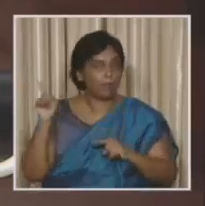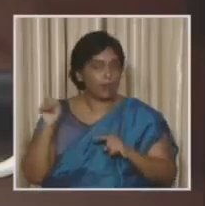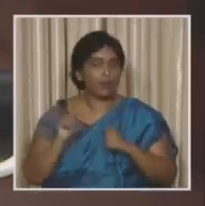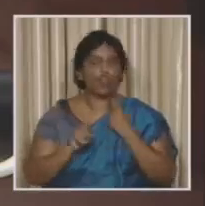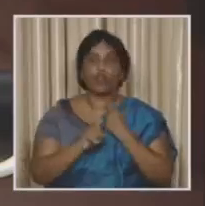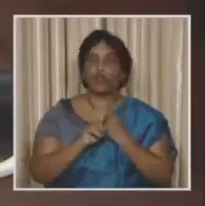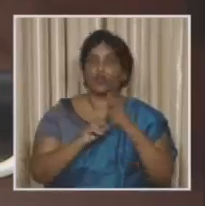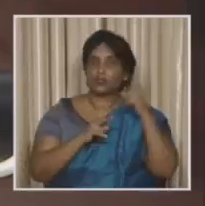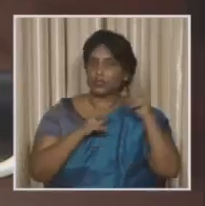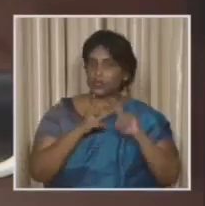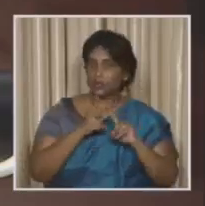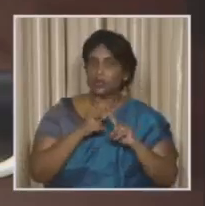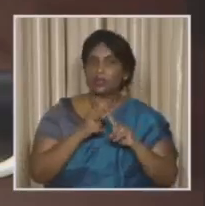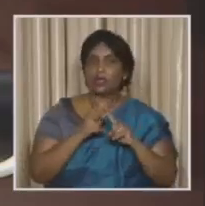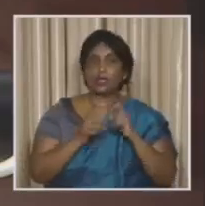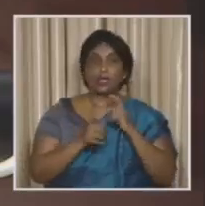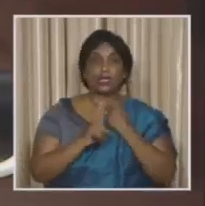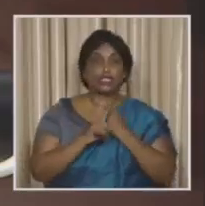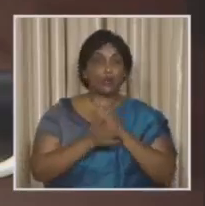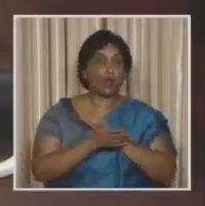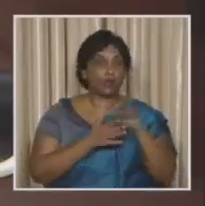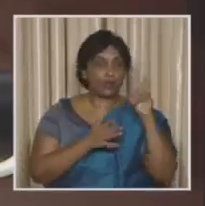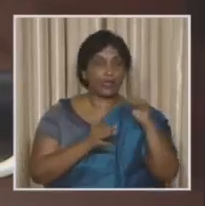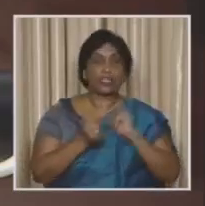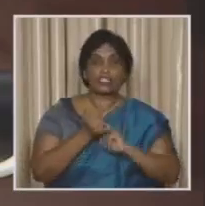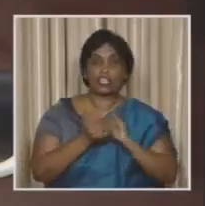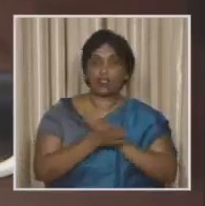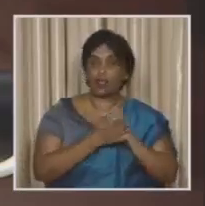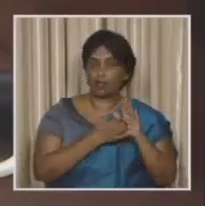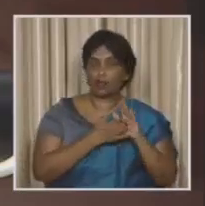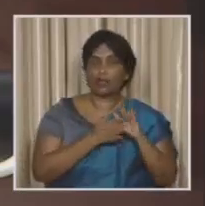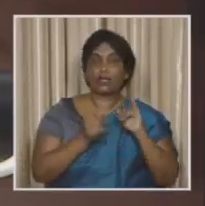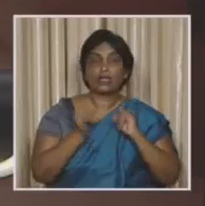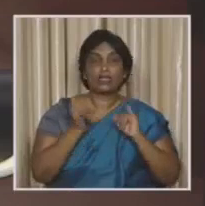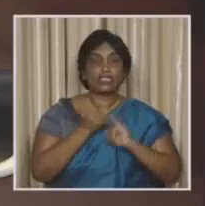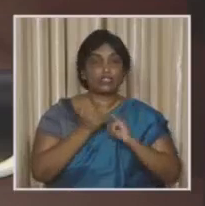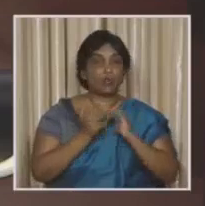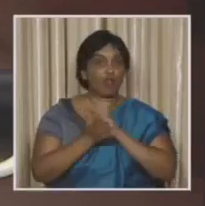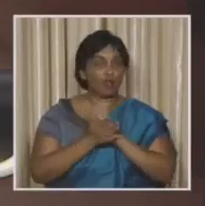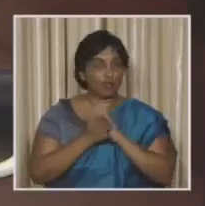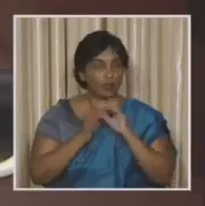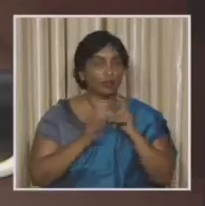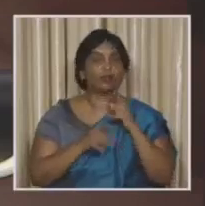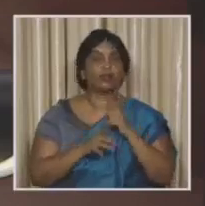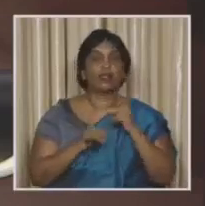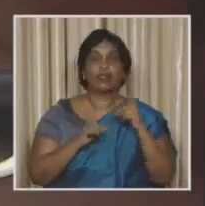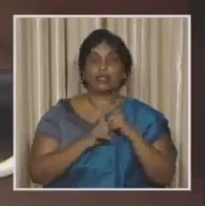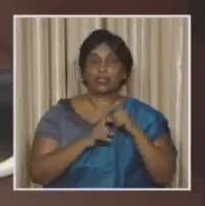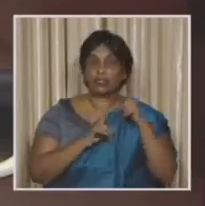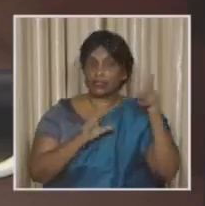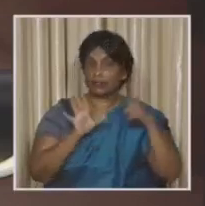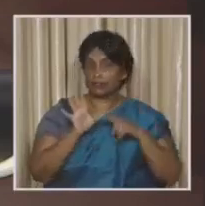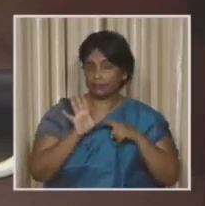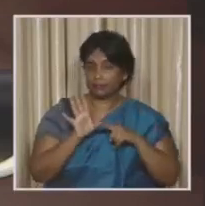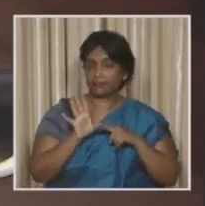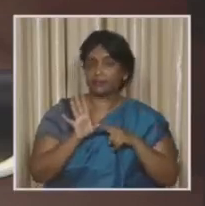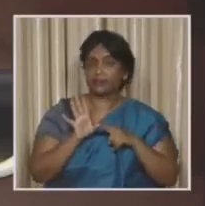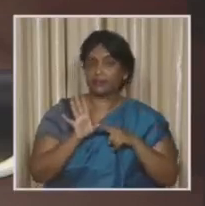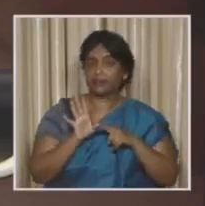කොච්චි කඩේ, කිංස්බිරි හෝටලය, සැංගිලා හෝටලය, සිනමන්ටෑන්ඩ් හෝටලය, ඔය ද්‍රෙහිවල මේ ජමීල්ගේ පුපුරවා ගැනීම